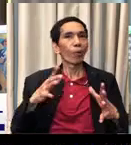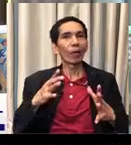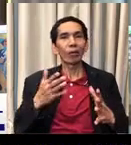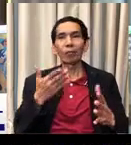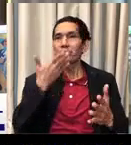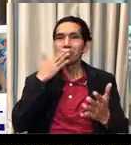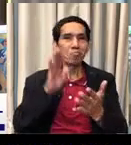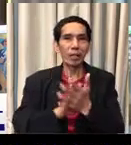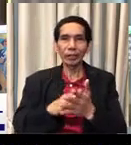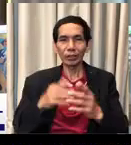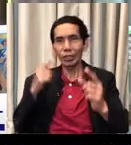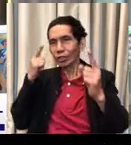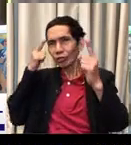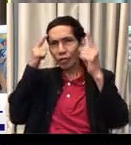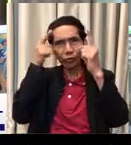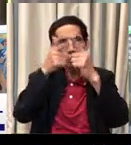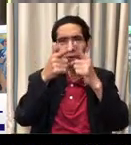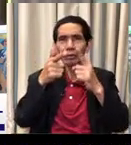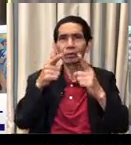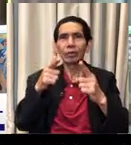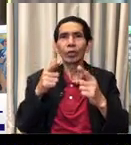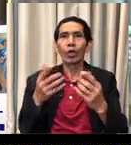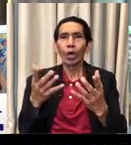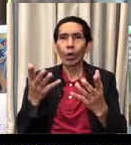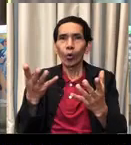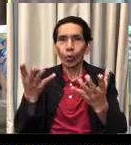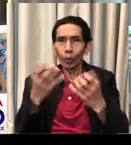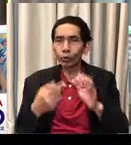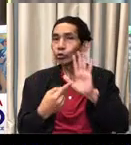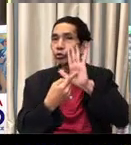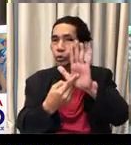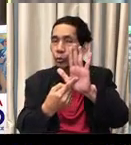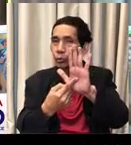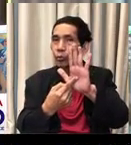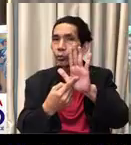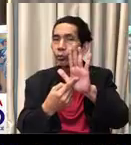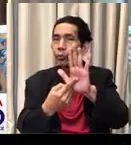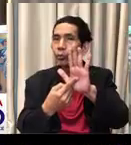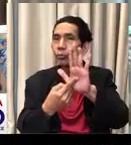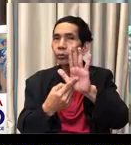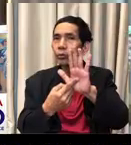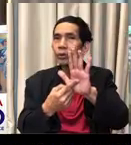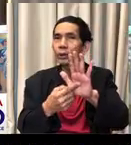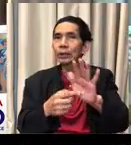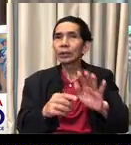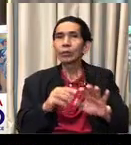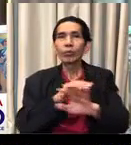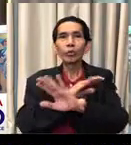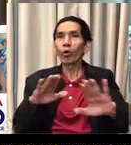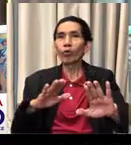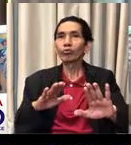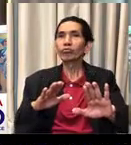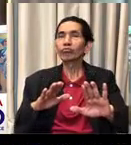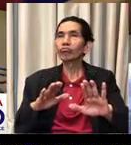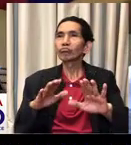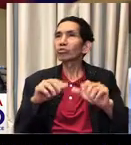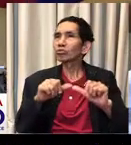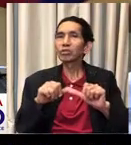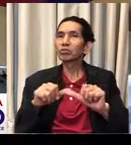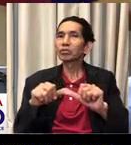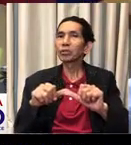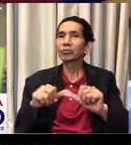masamang intensyon pero gusto lang namin patunayan. Hindi naman namin yan na kukonsintihin.